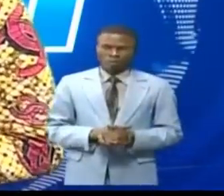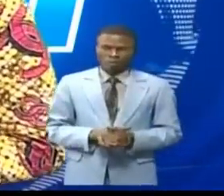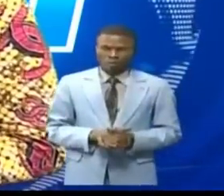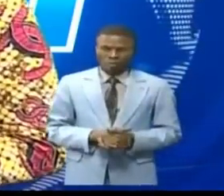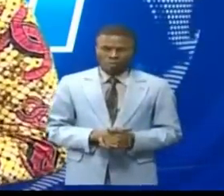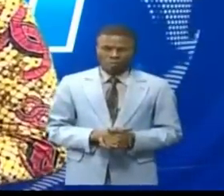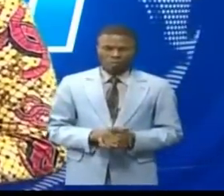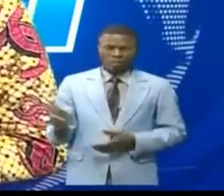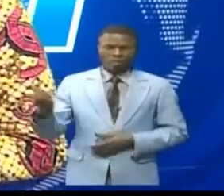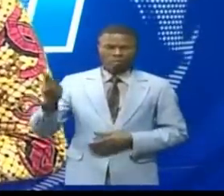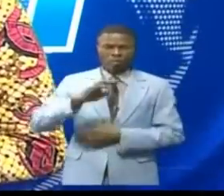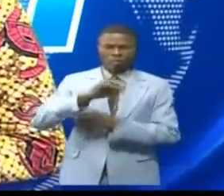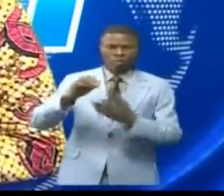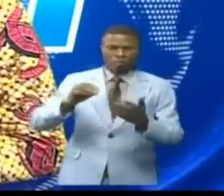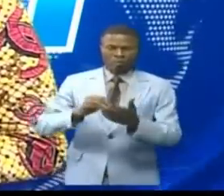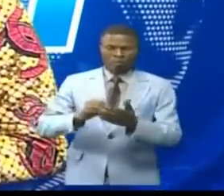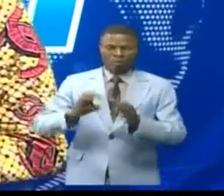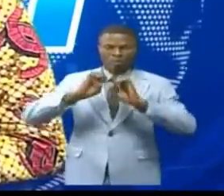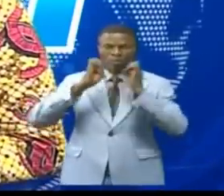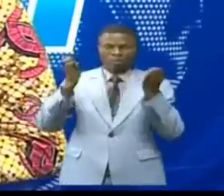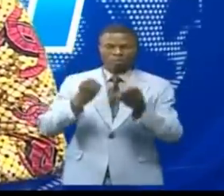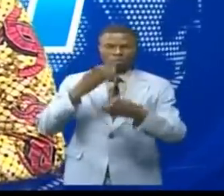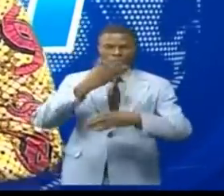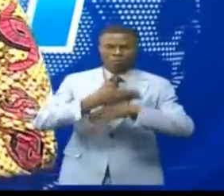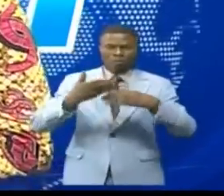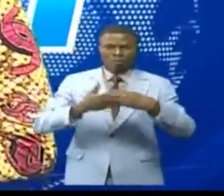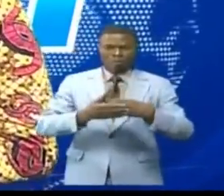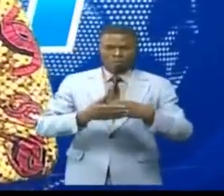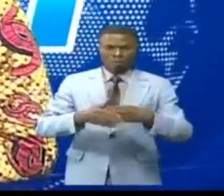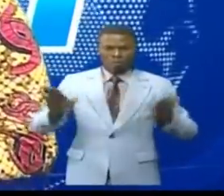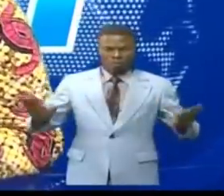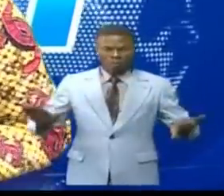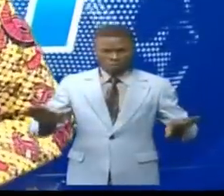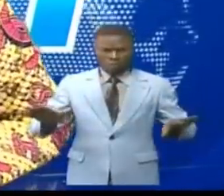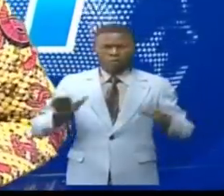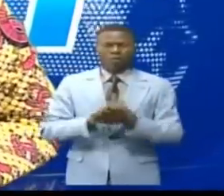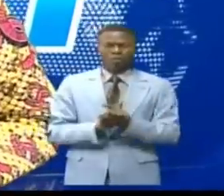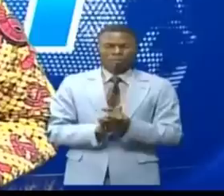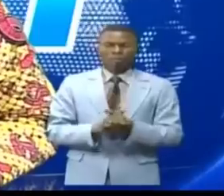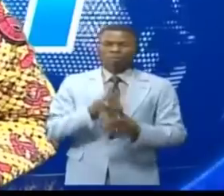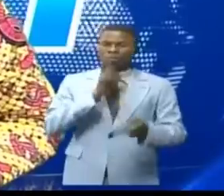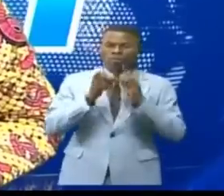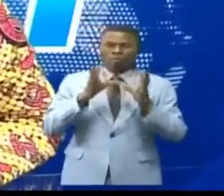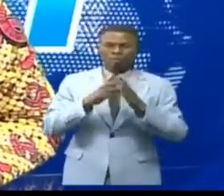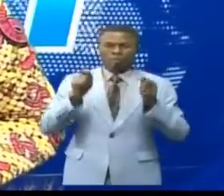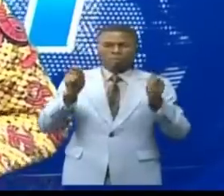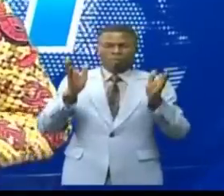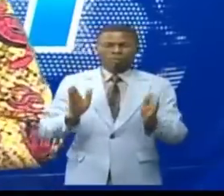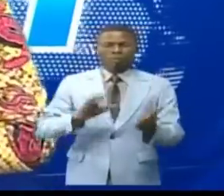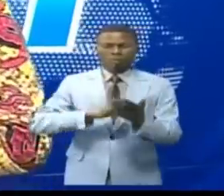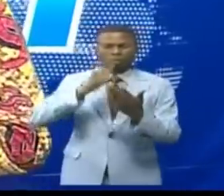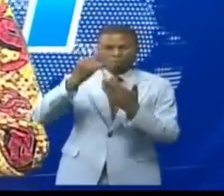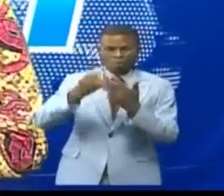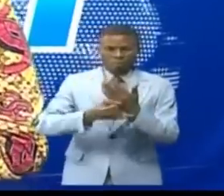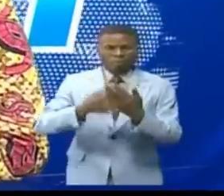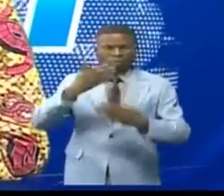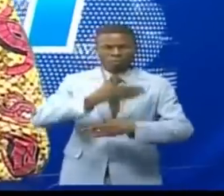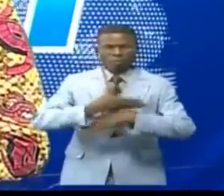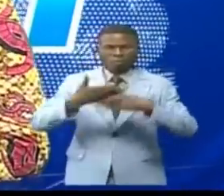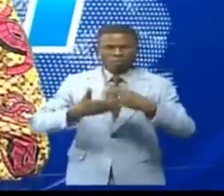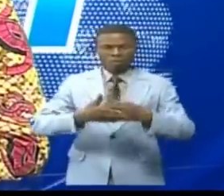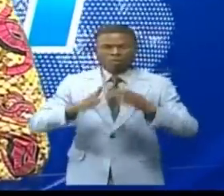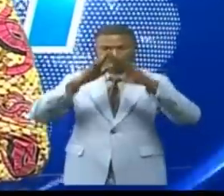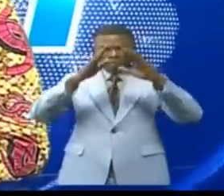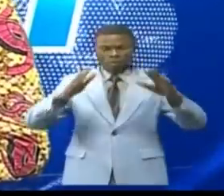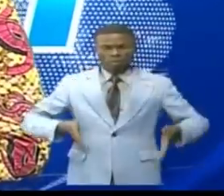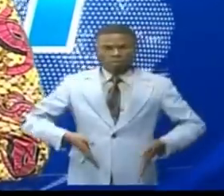Au Kasaï central, l'entreprise de construction arabe Contractor s'est entretenue avec la presse sur le projet de construction des